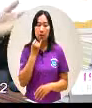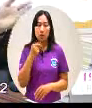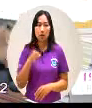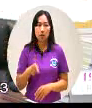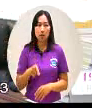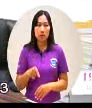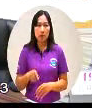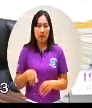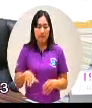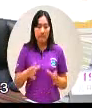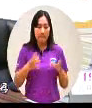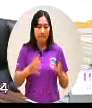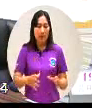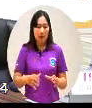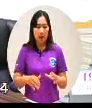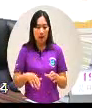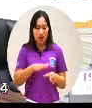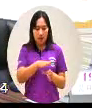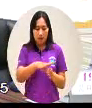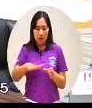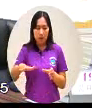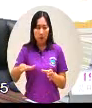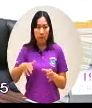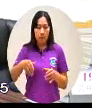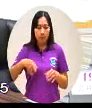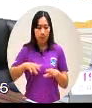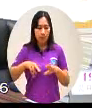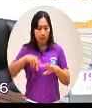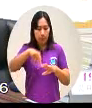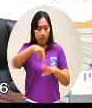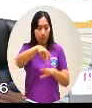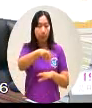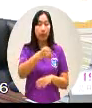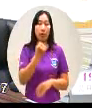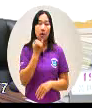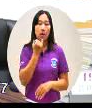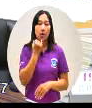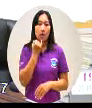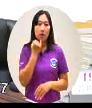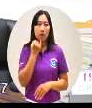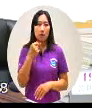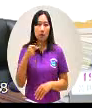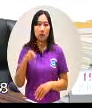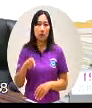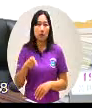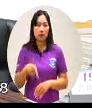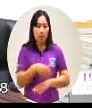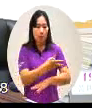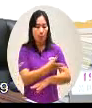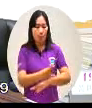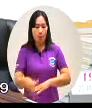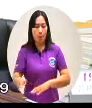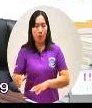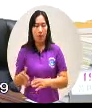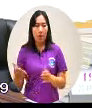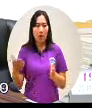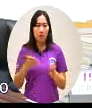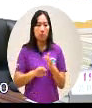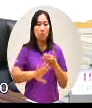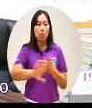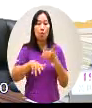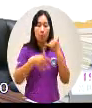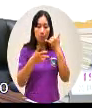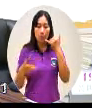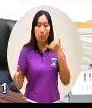散步，这是通往外海呀！哦，这是走去外海。哦，你像这个一开